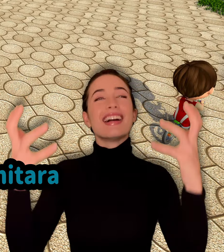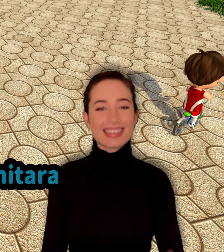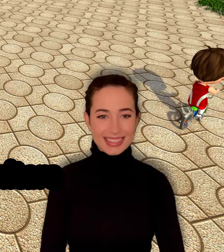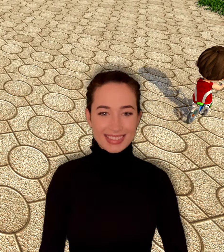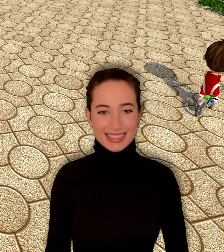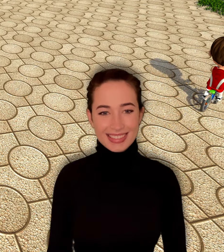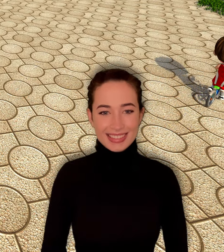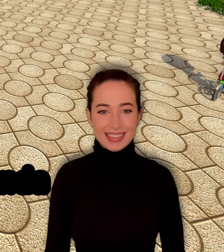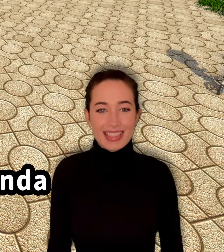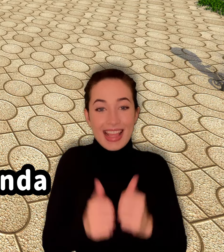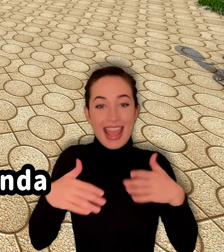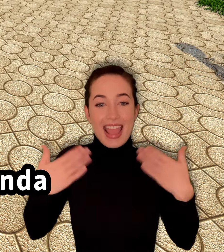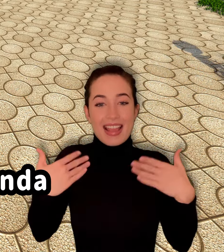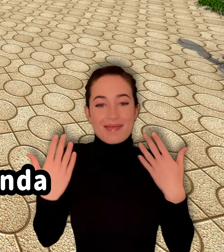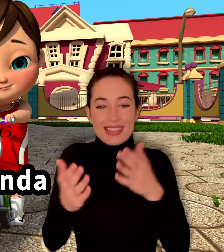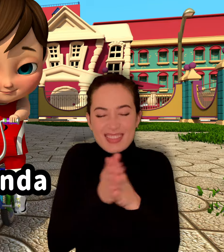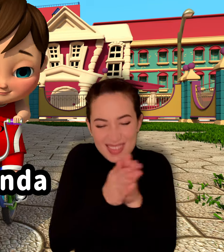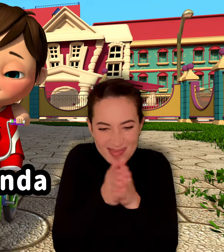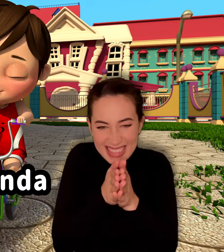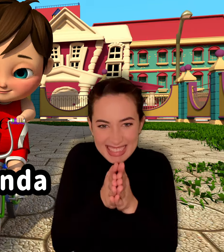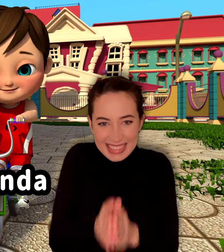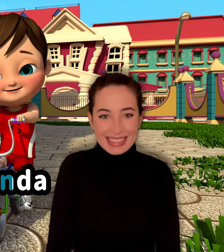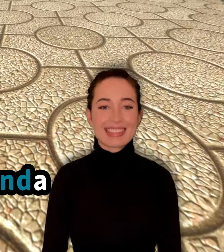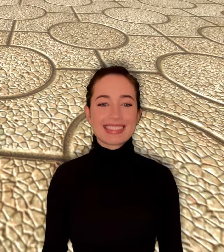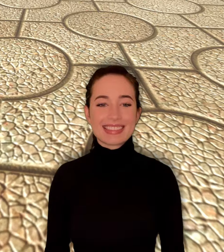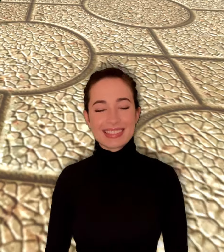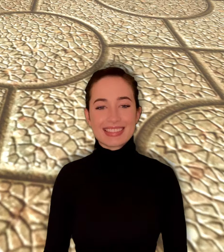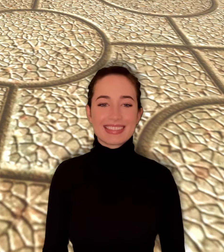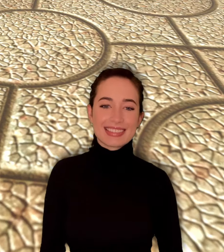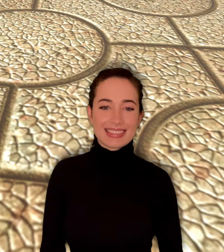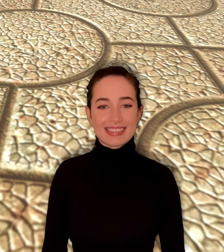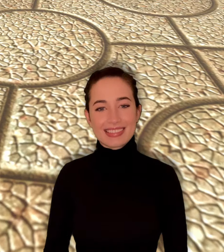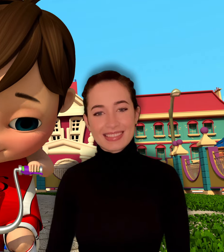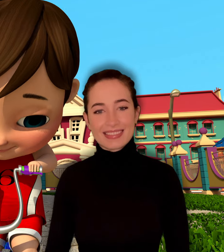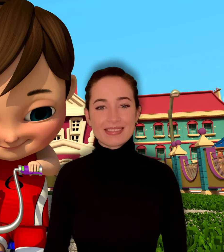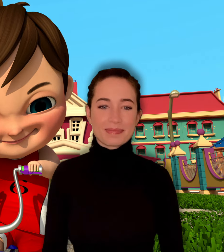みたらきっとやれるん